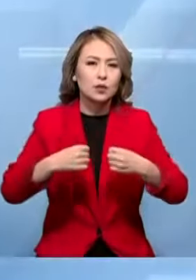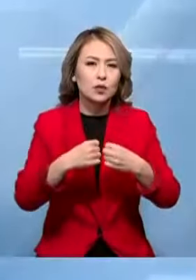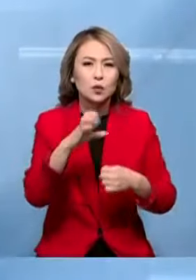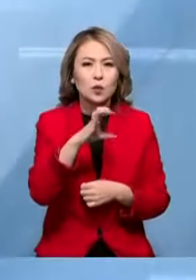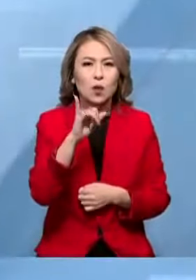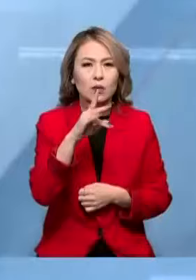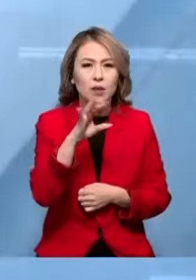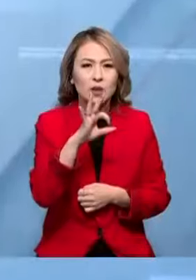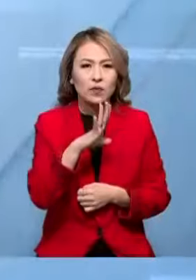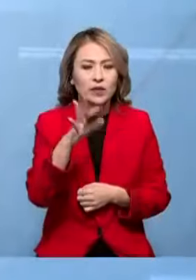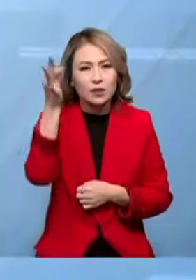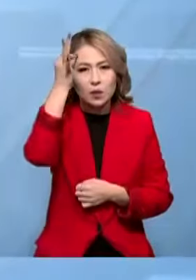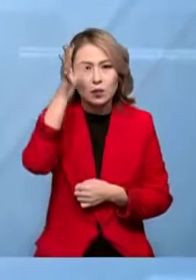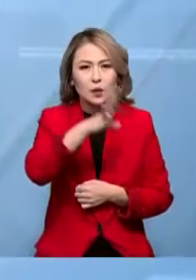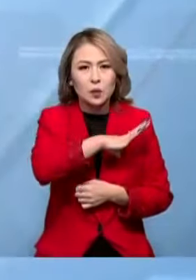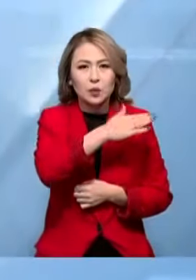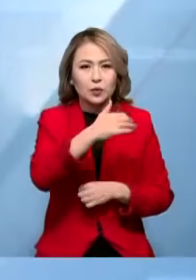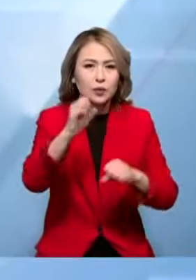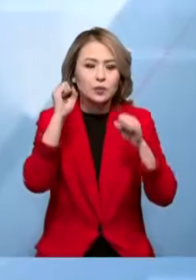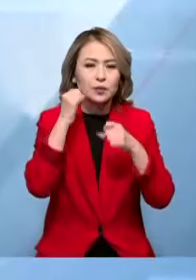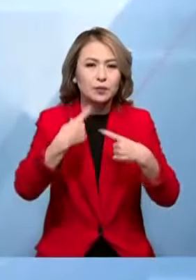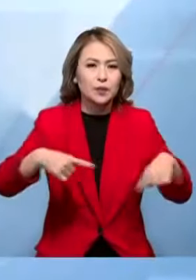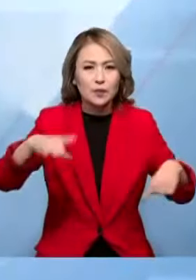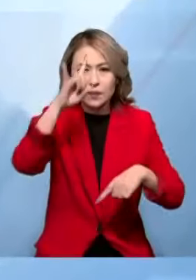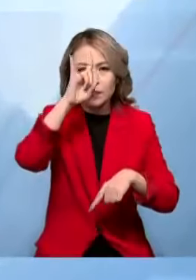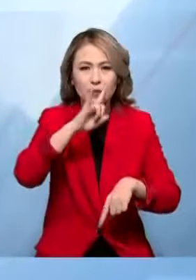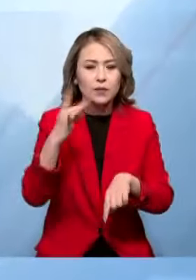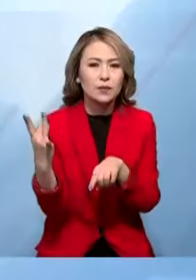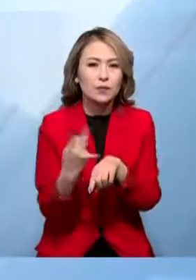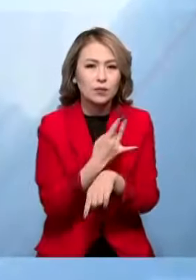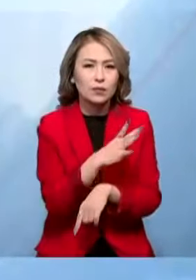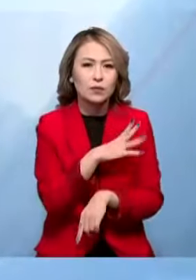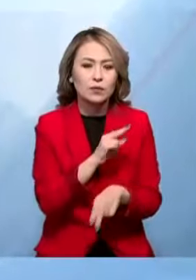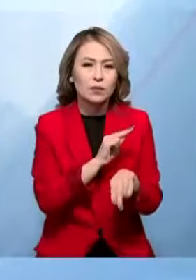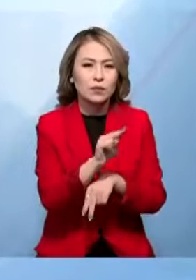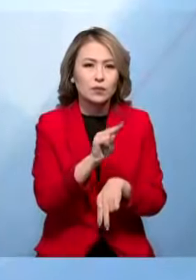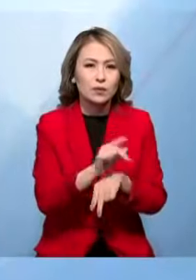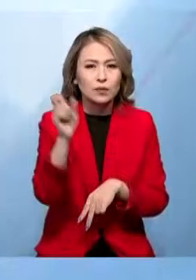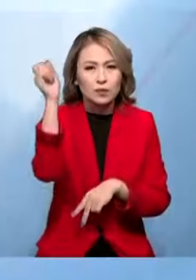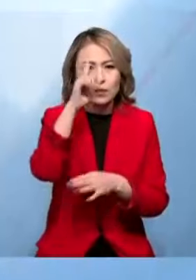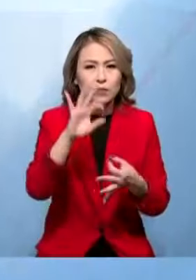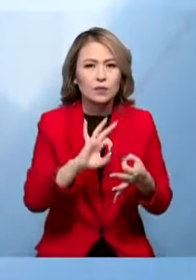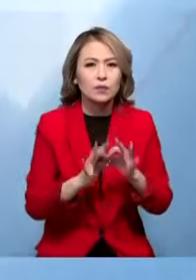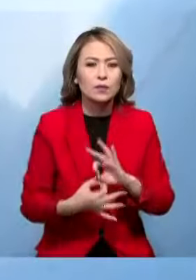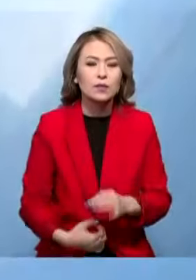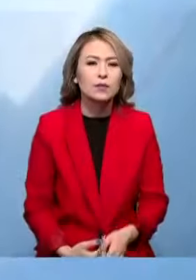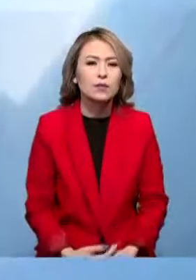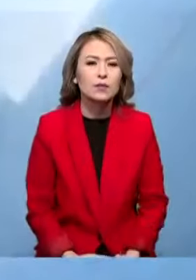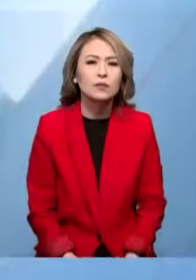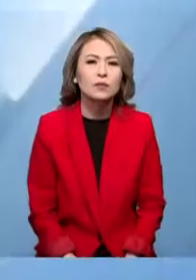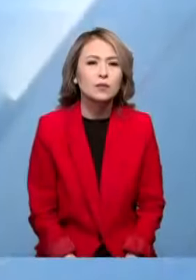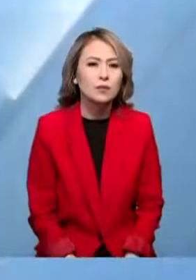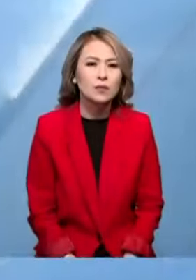бәсеке Сұлтанбек Орынбасаровты еске алуға арналды. Ол осы спорт түрінен Қазақстандағы тұңғыш жаттықтырушы. Тақырыпты Нұрсұлтан